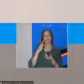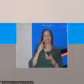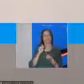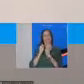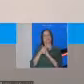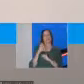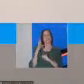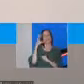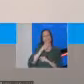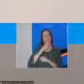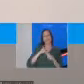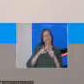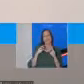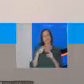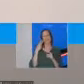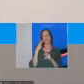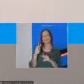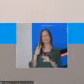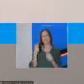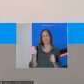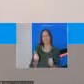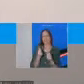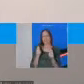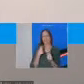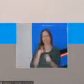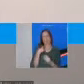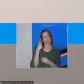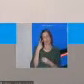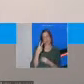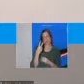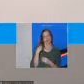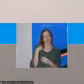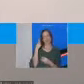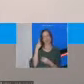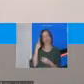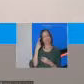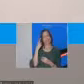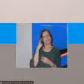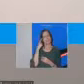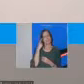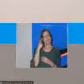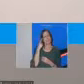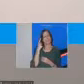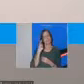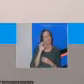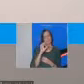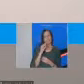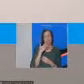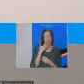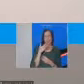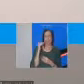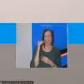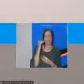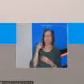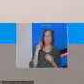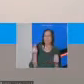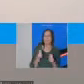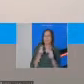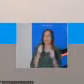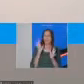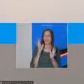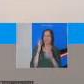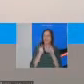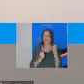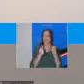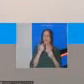וזה משנה באמת את התפיסת עולם ואיך שהם מסתכלים על הדברים. ואני חושבת שהגישה של יהודי ארצות הברית זה